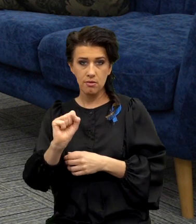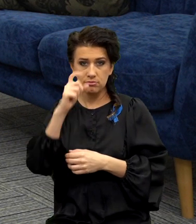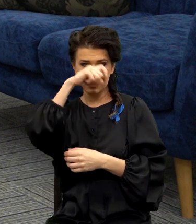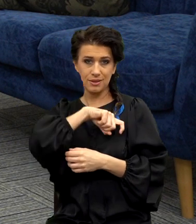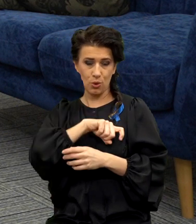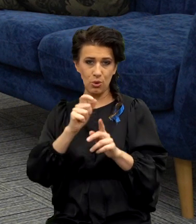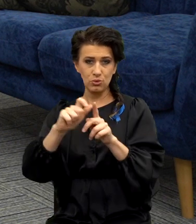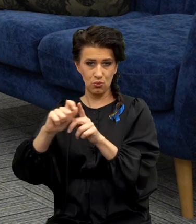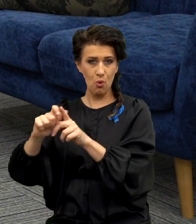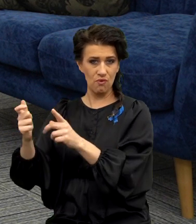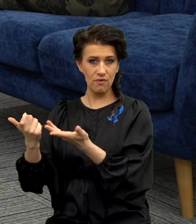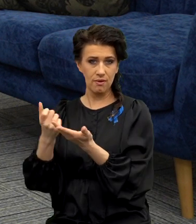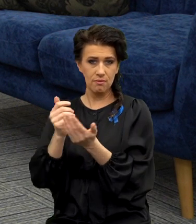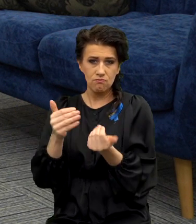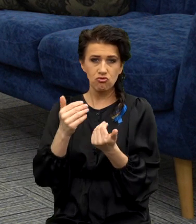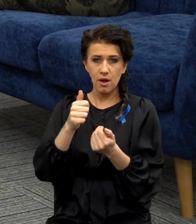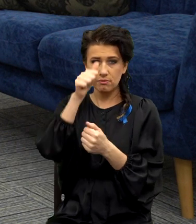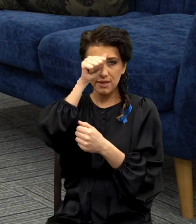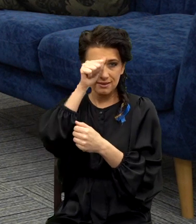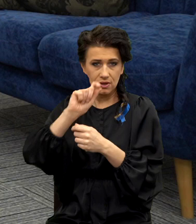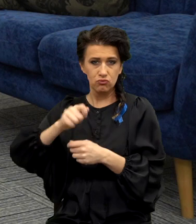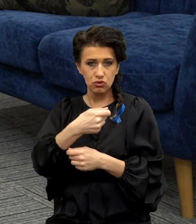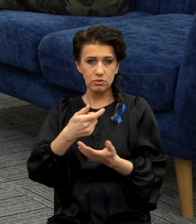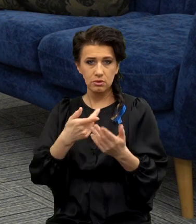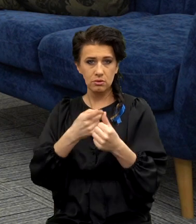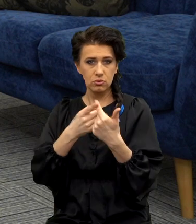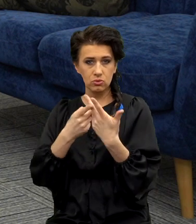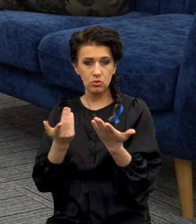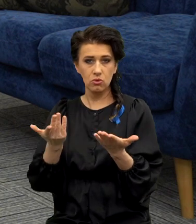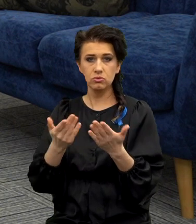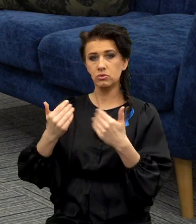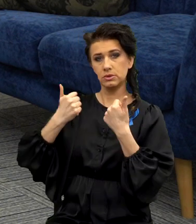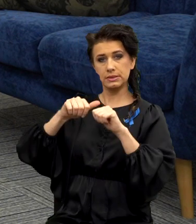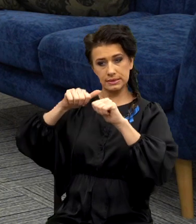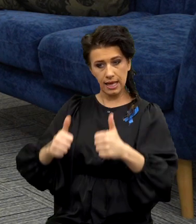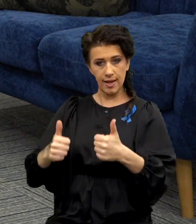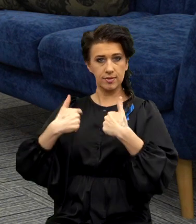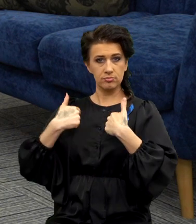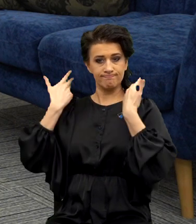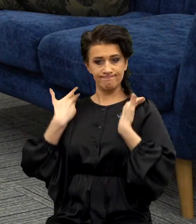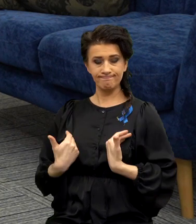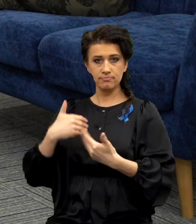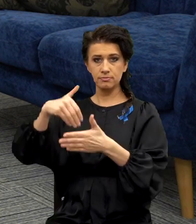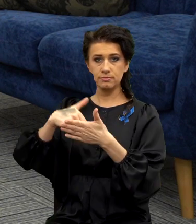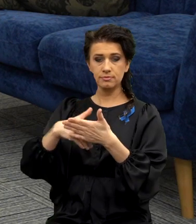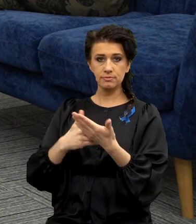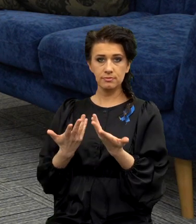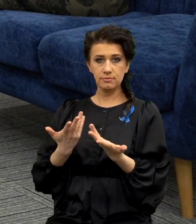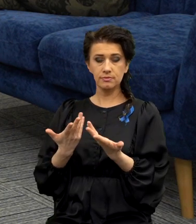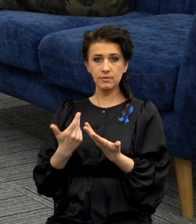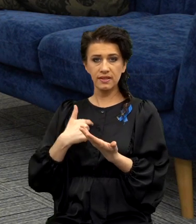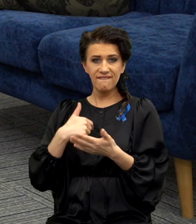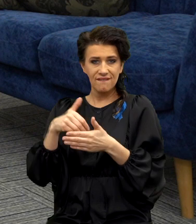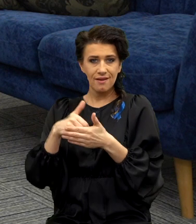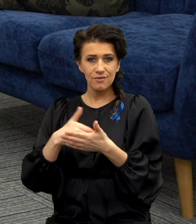pewne konstrukty, my możemy sobie nazywać stan, w którym ktoś się znajduje, ale to,